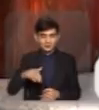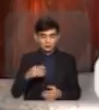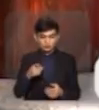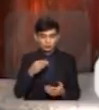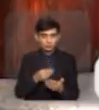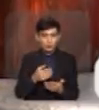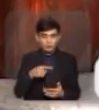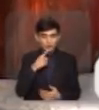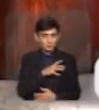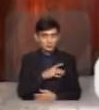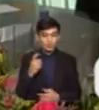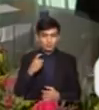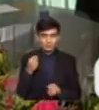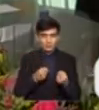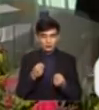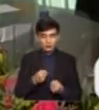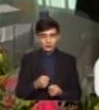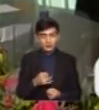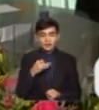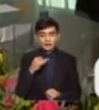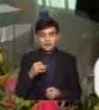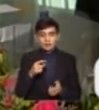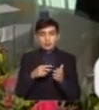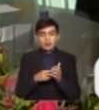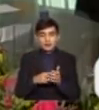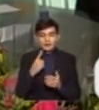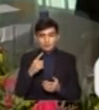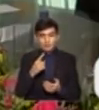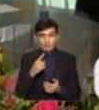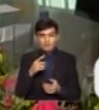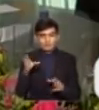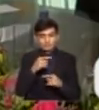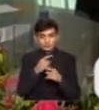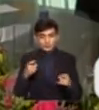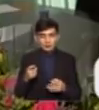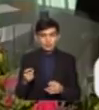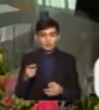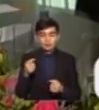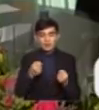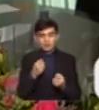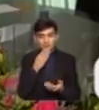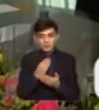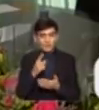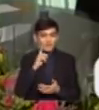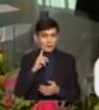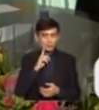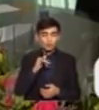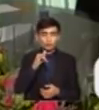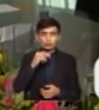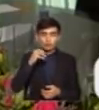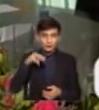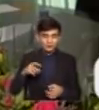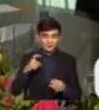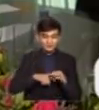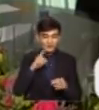дорого, возмущены автовладельцы. Одно из предложений было о том, чтобы поставить эти машины на временный учет,